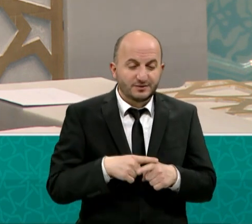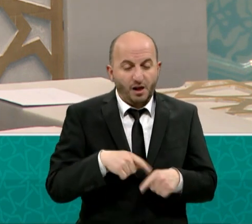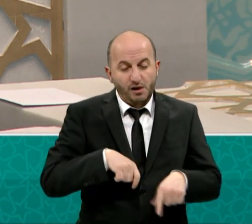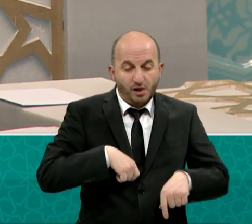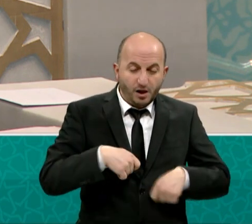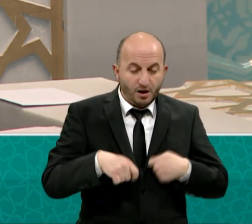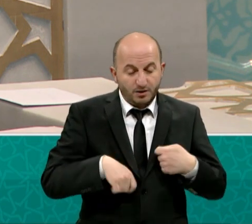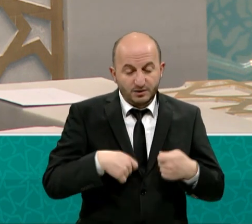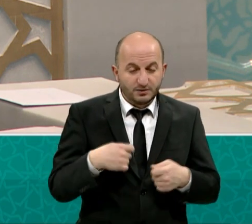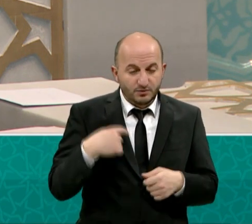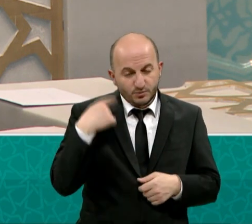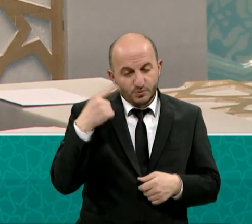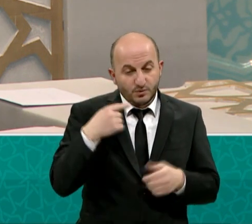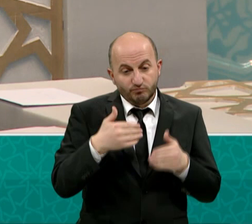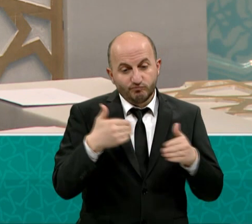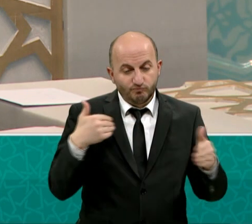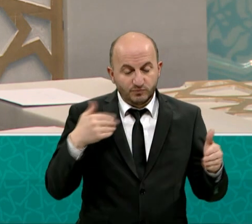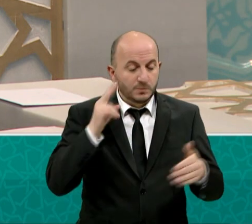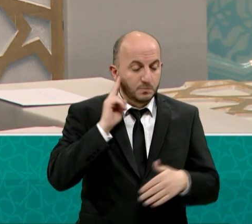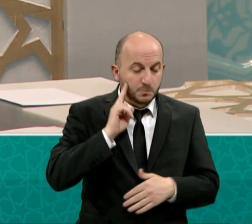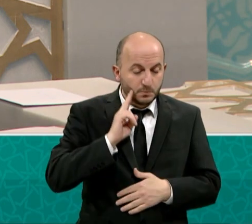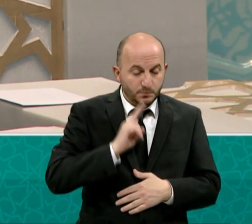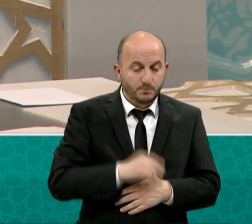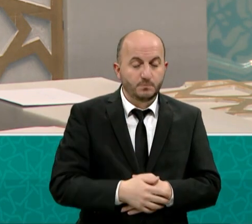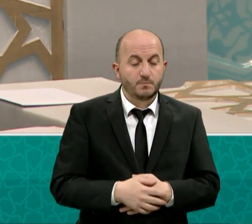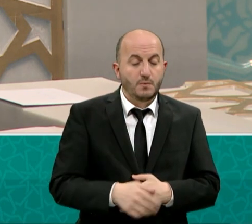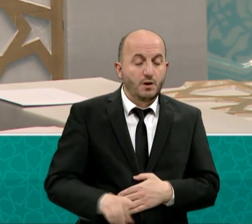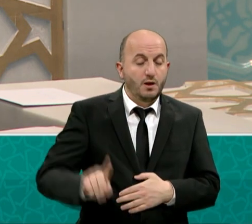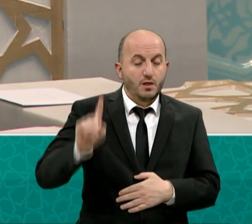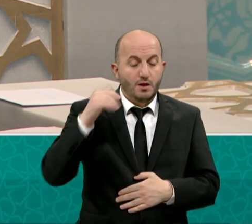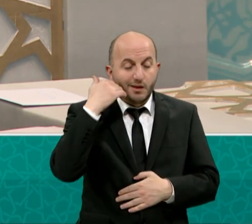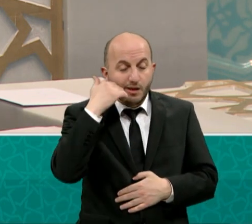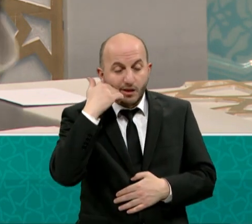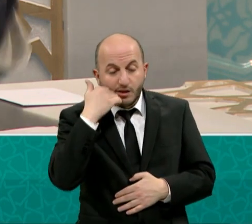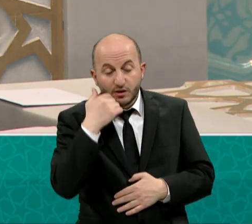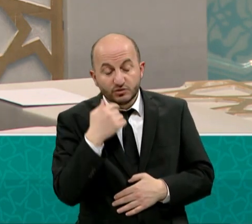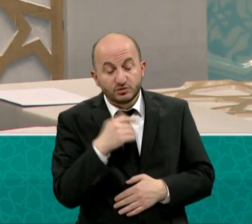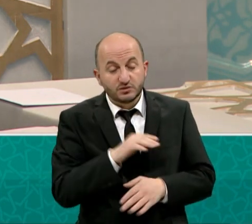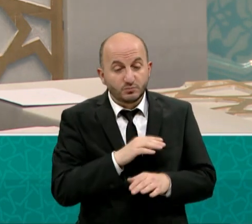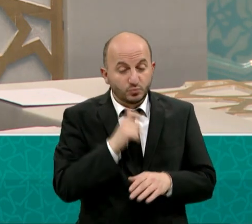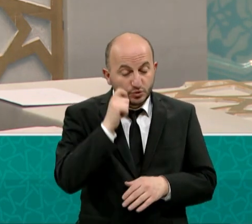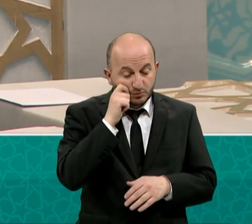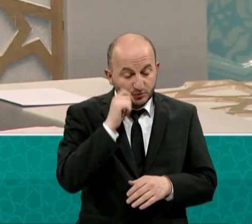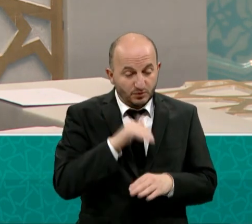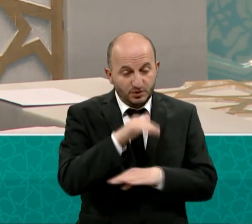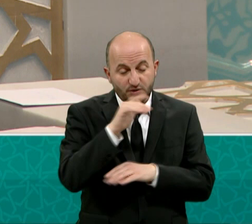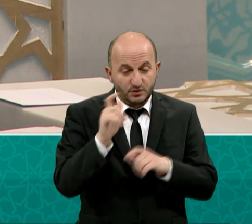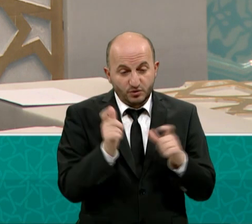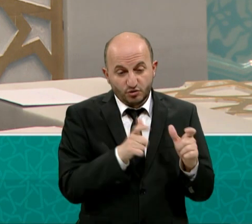batıl anlayış ve ideolojilerden arındıracak. Allah'a yalancı çıkmayacak, Müslümanlığını hayata